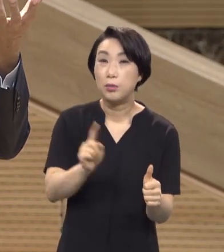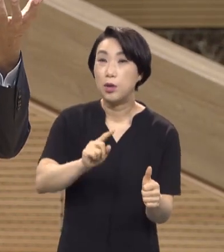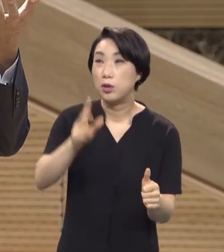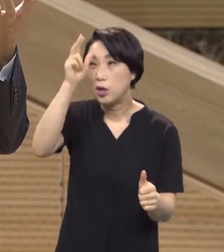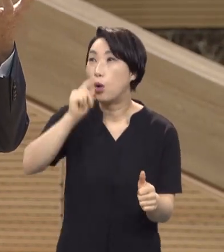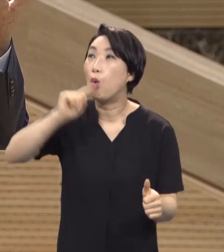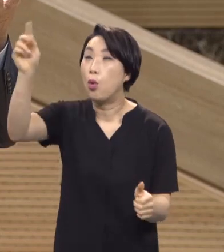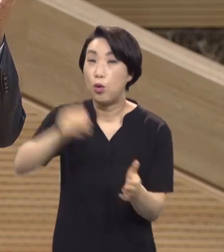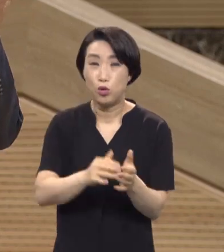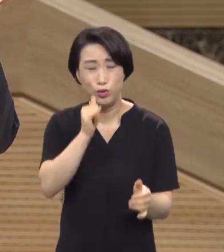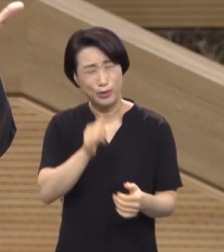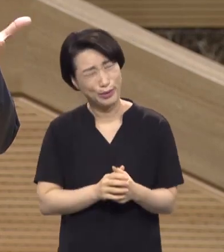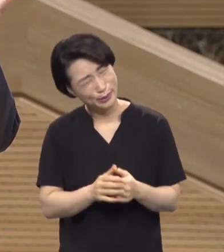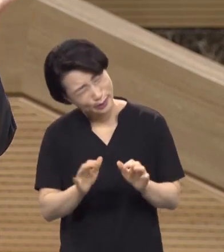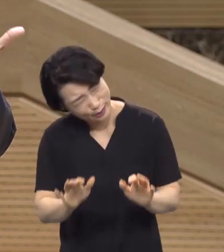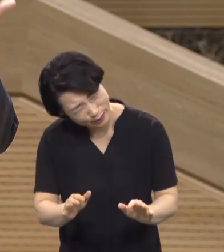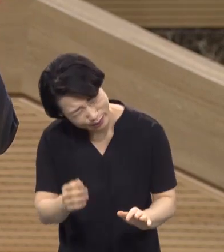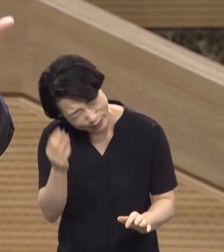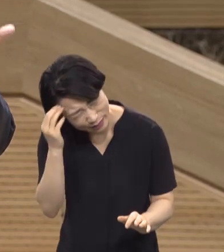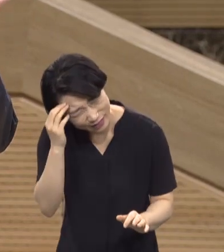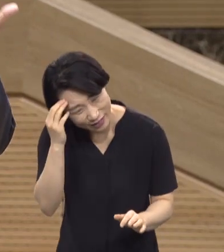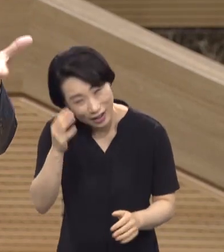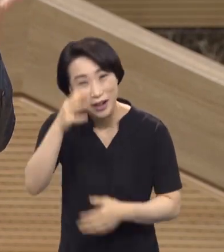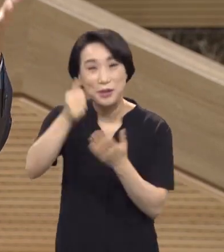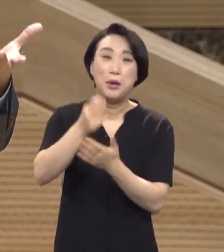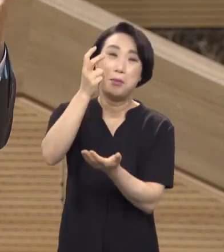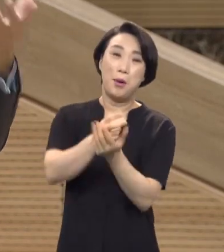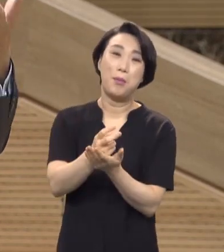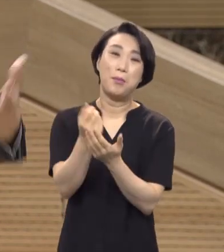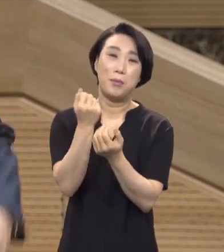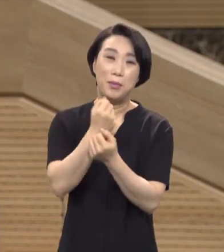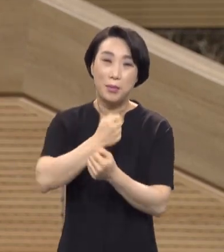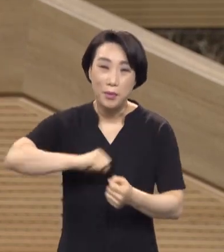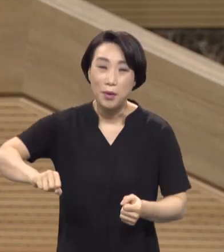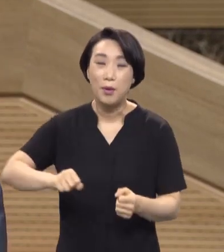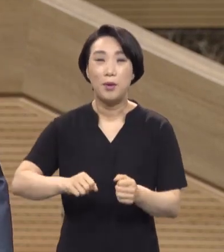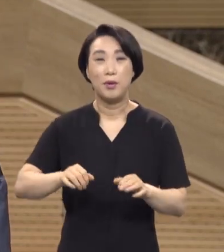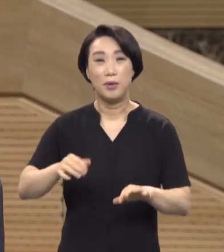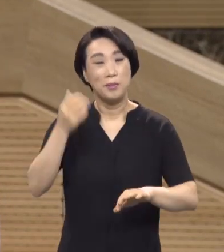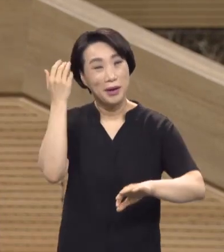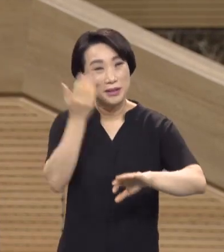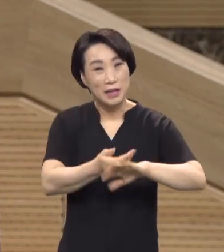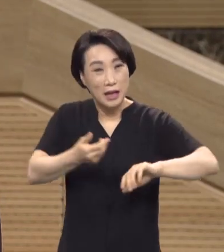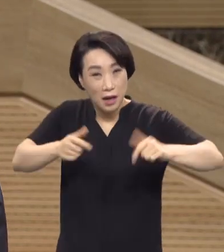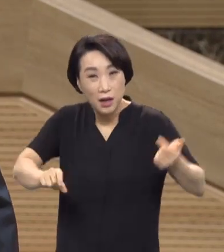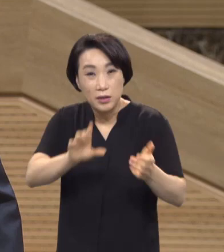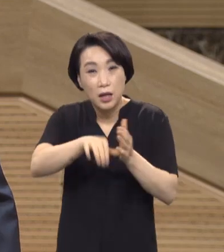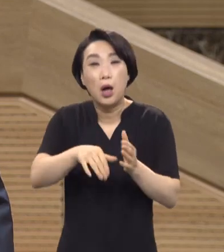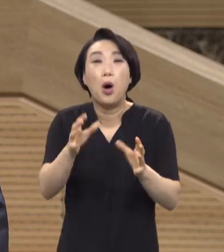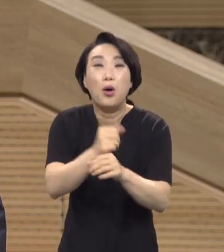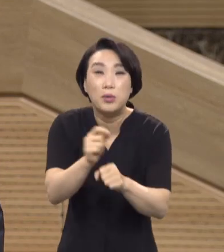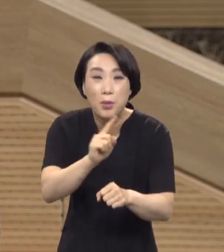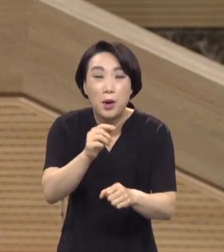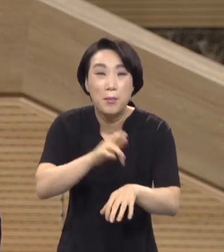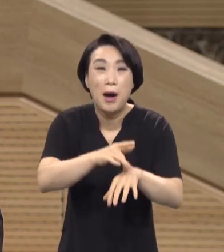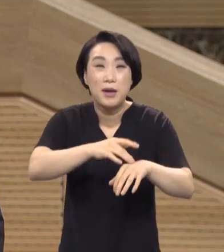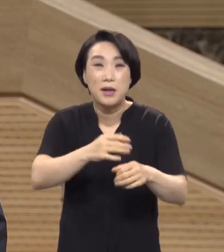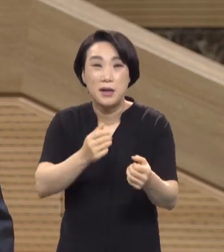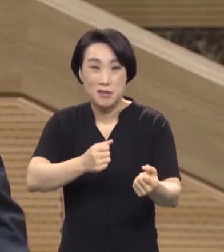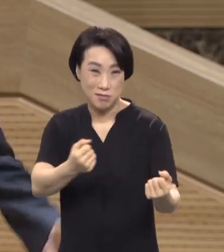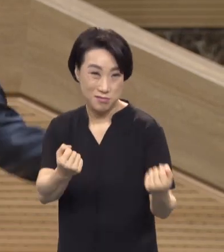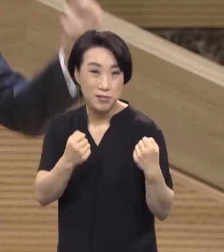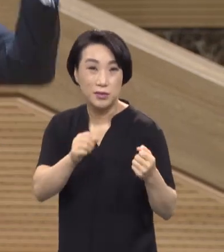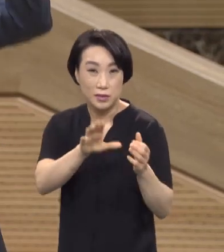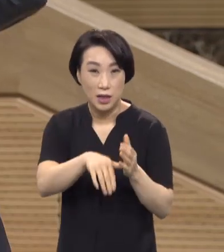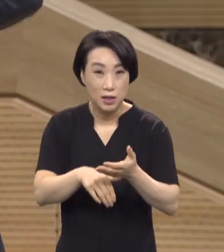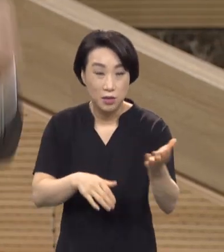대치되가면 더 아주 극과 극으로 가는 이때가 어느 때냐? 마귀의 전성기인데, 마귀의 최고의